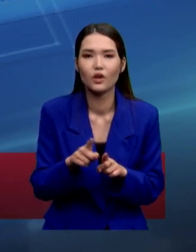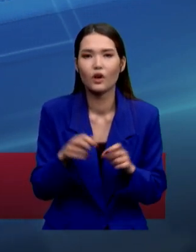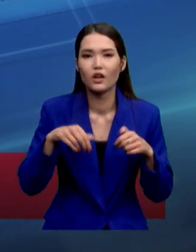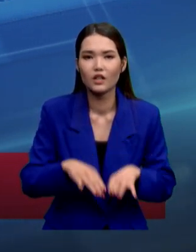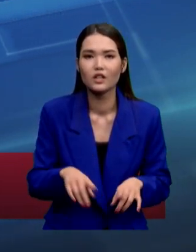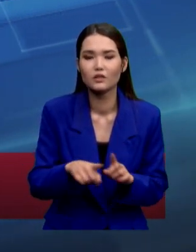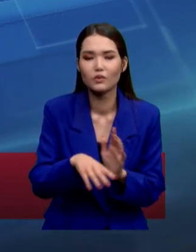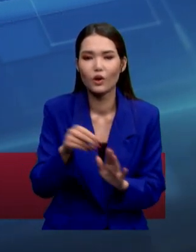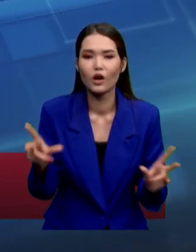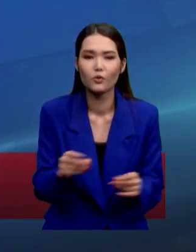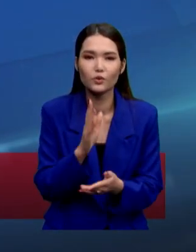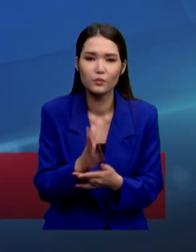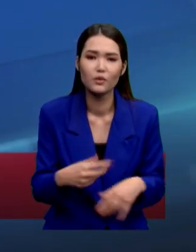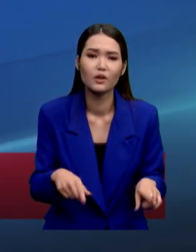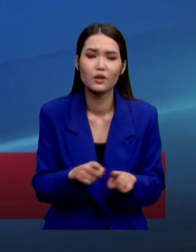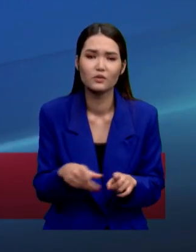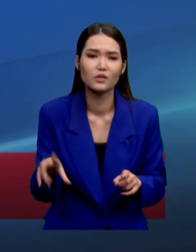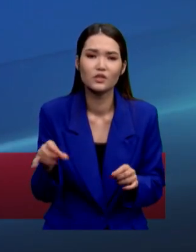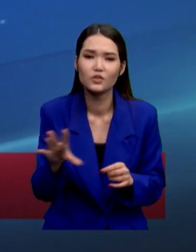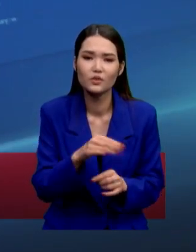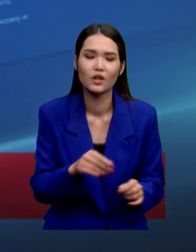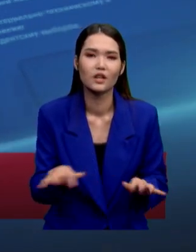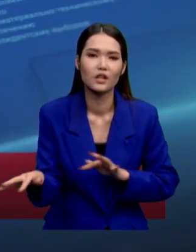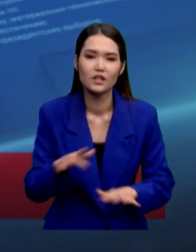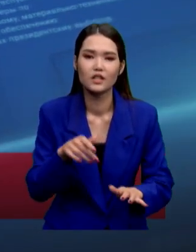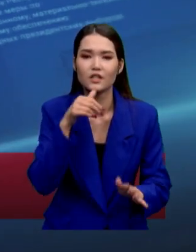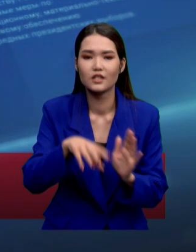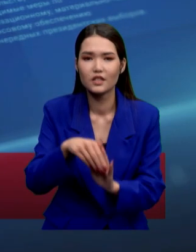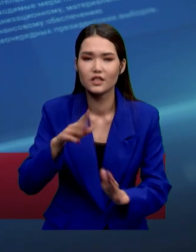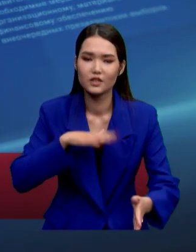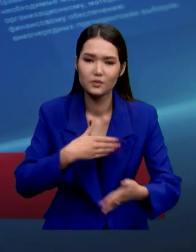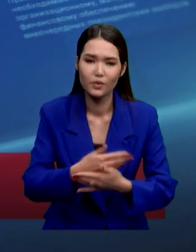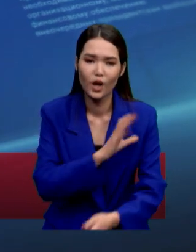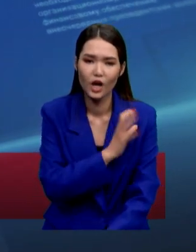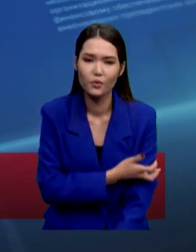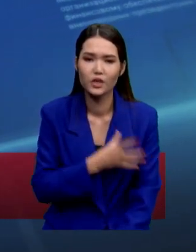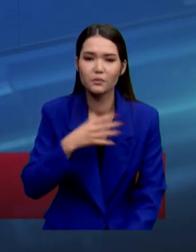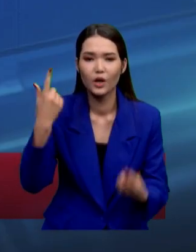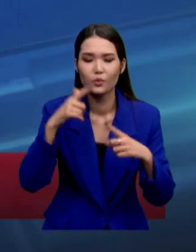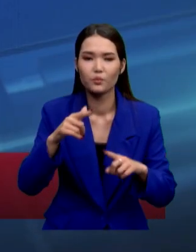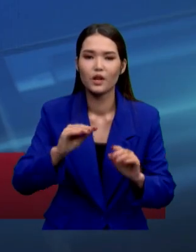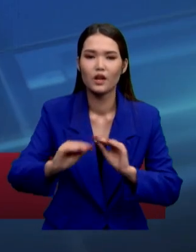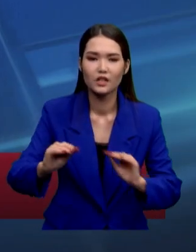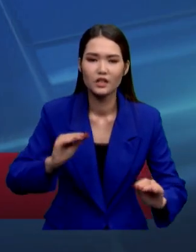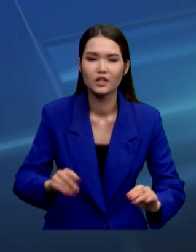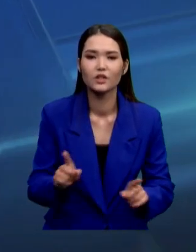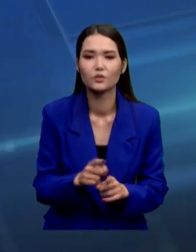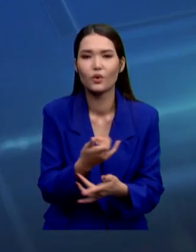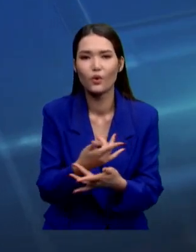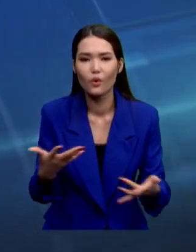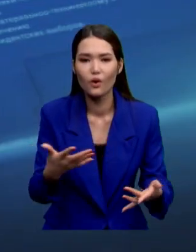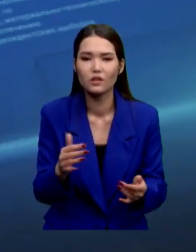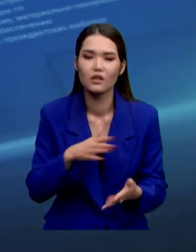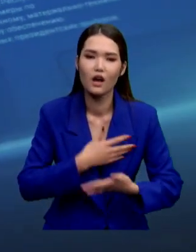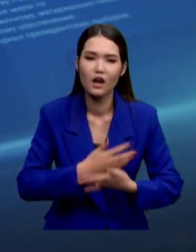руку кандидатов. Однако ни это, ни активность диванных экспертов и даже усилия супергероев не спасли выборы от низкой